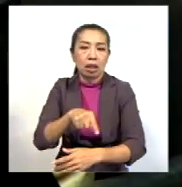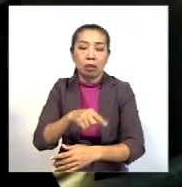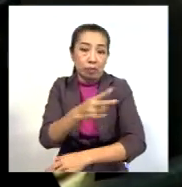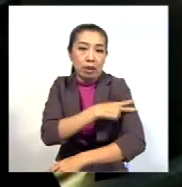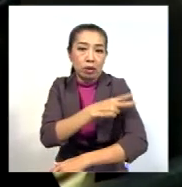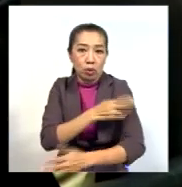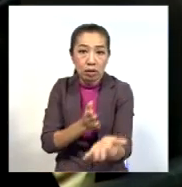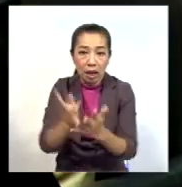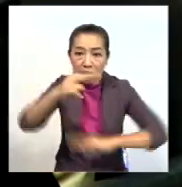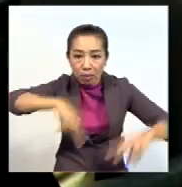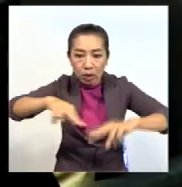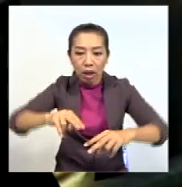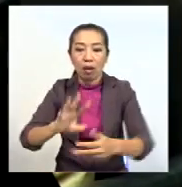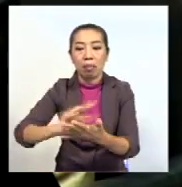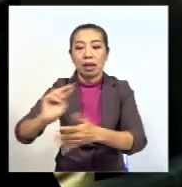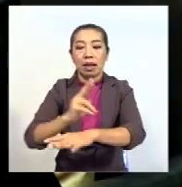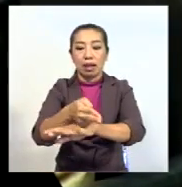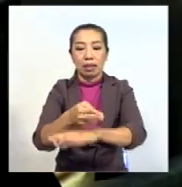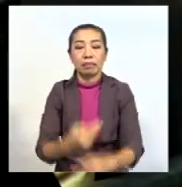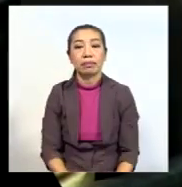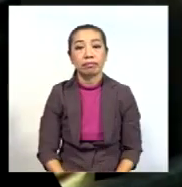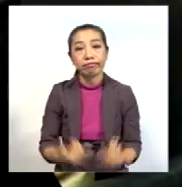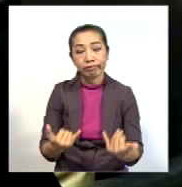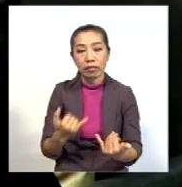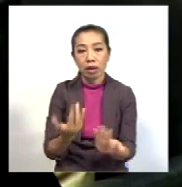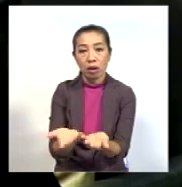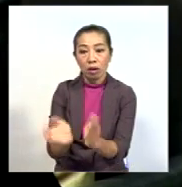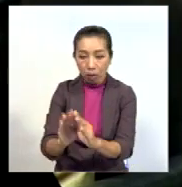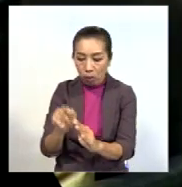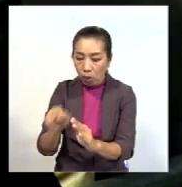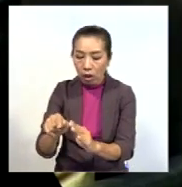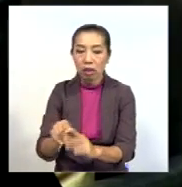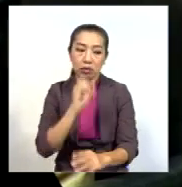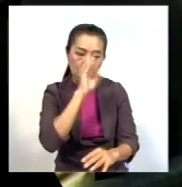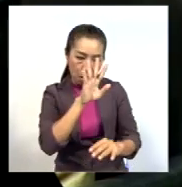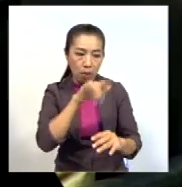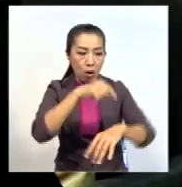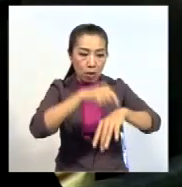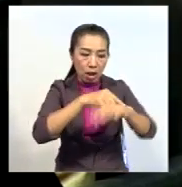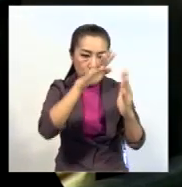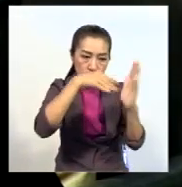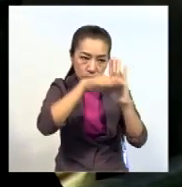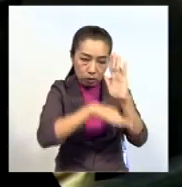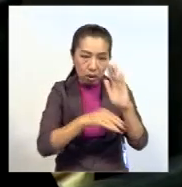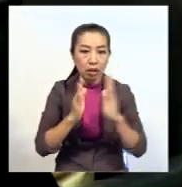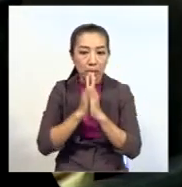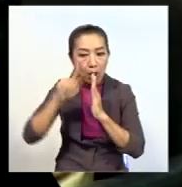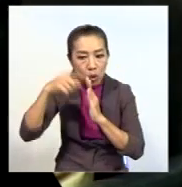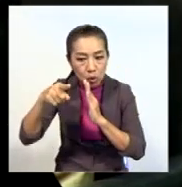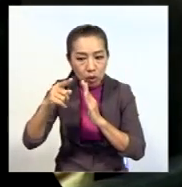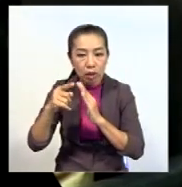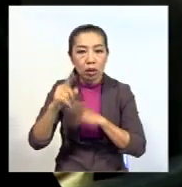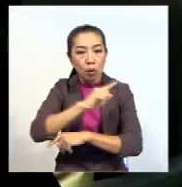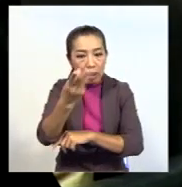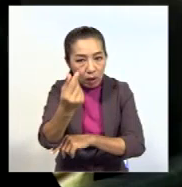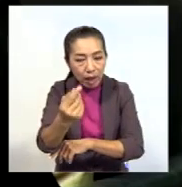ารัฐศาสตร์มหาวิทยาลัยรามคำแหงทั้งนี้ทางครอบครัวชิดชอบจะแจ้งกำหนดการพิธีสวดพระอภิธรรมให้ทราบต่อไป